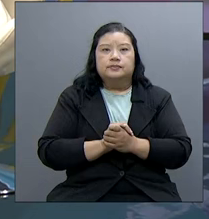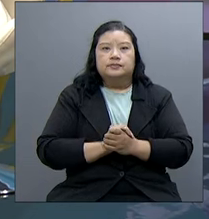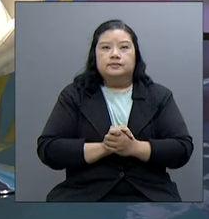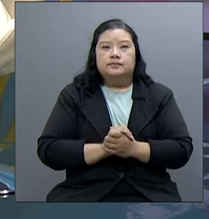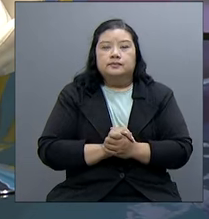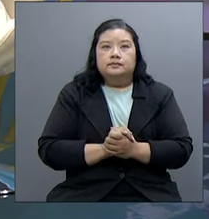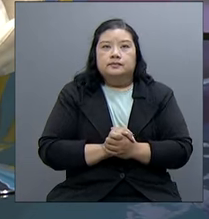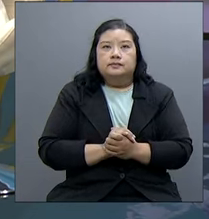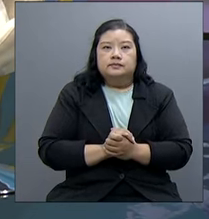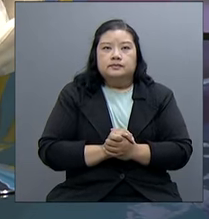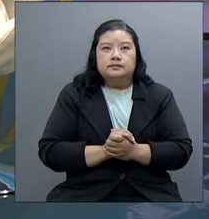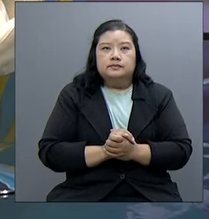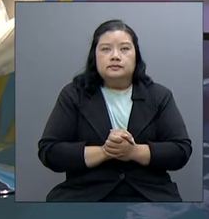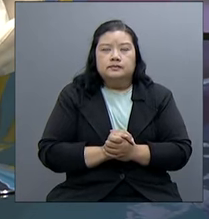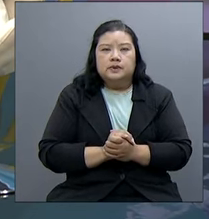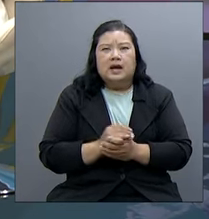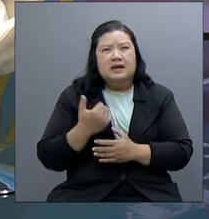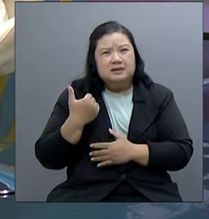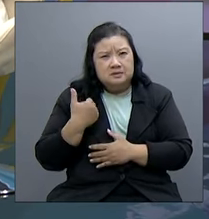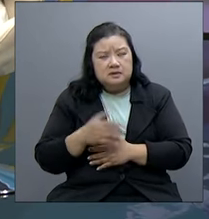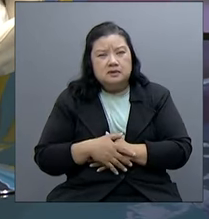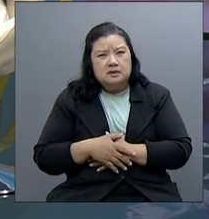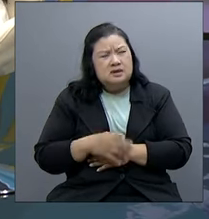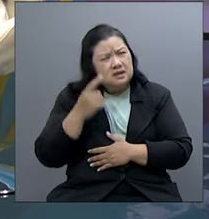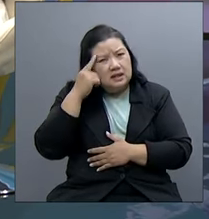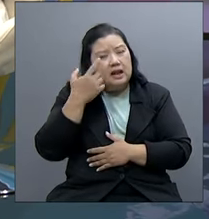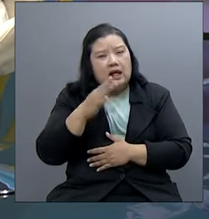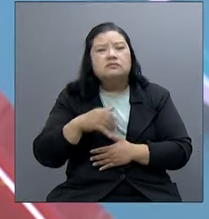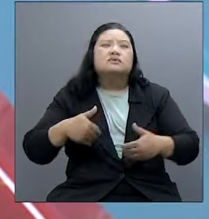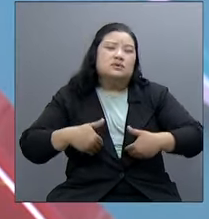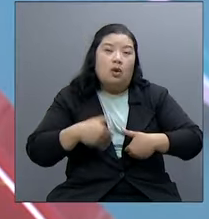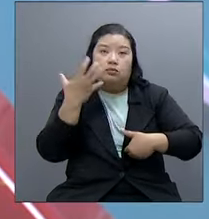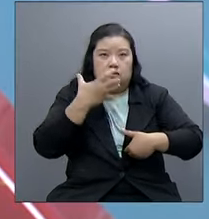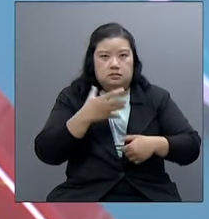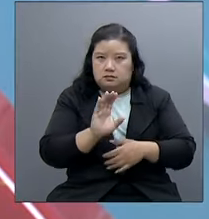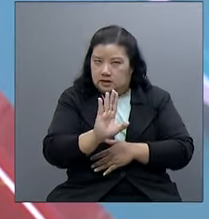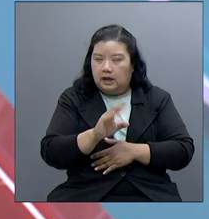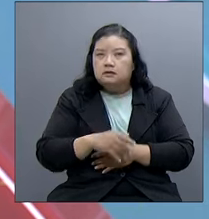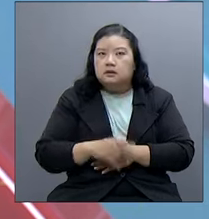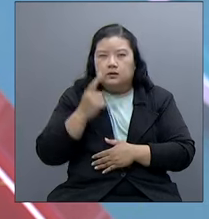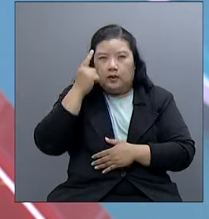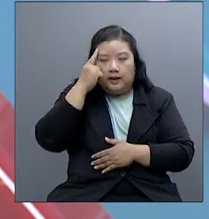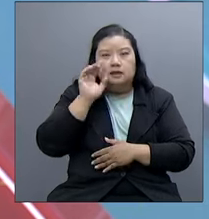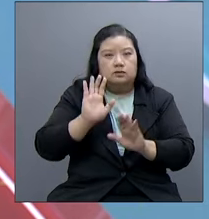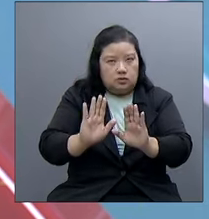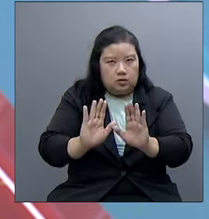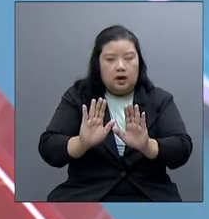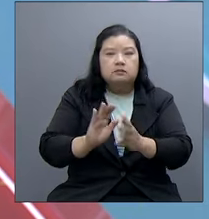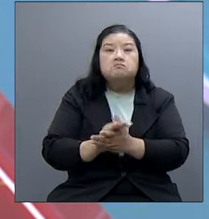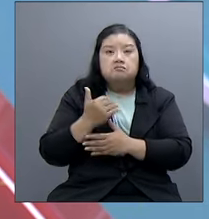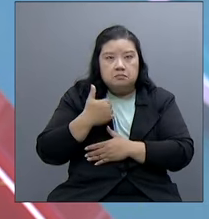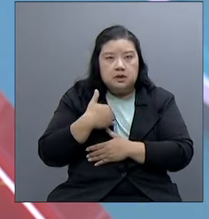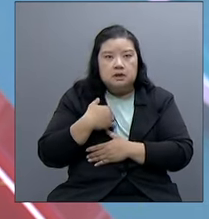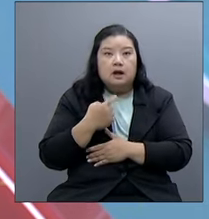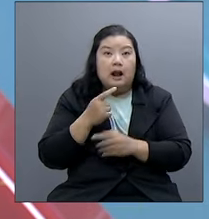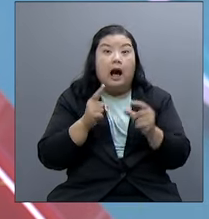อย่างนนอาจจะเรกวบางคนพวอภูปไม่ได้ตงใจก็พูดไปเพรติดตลกนะครับ่กตมสติใการพดมากขึ้เพระวคำพูดบางคำแค